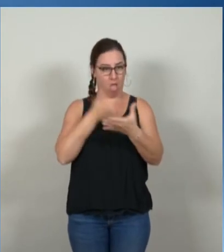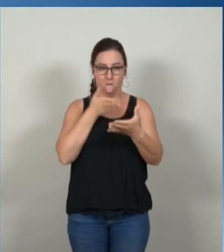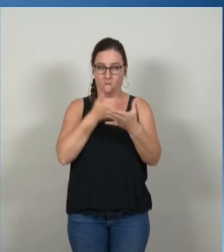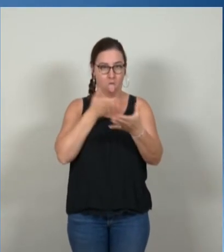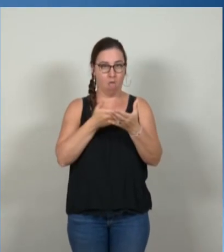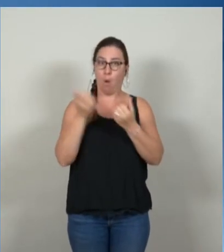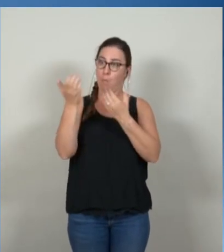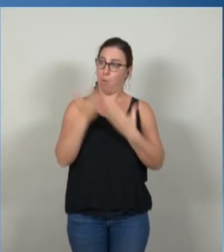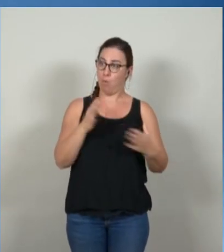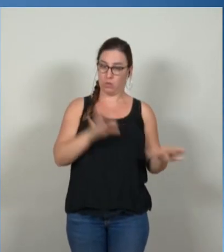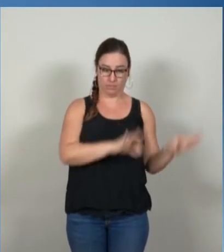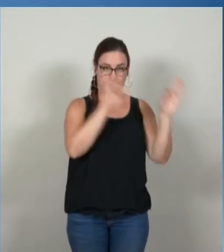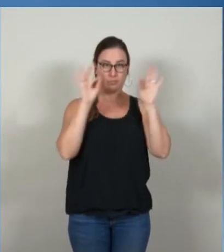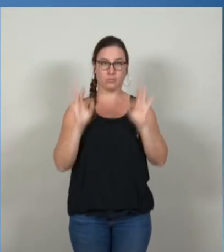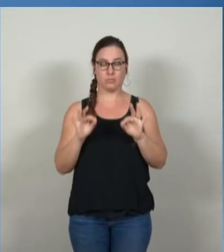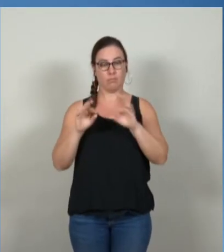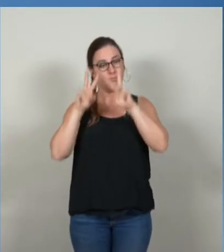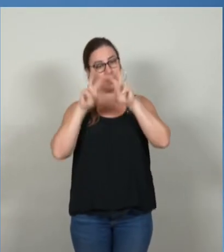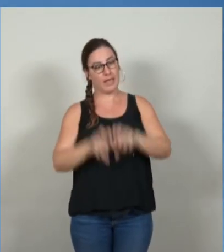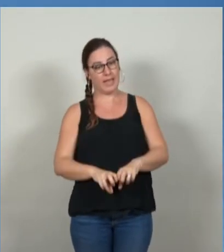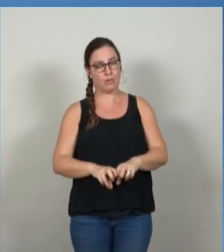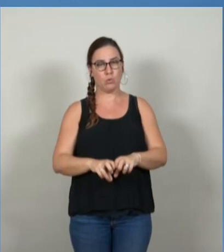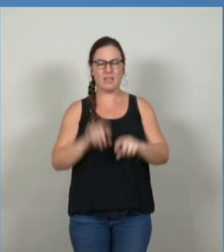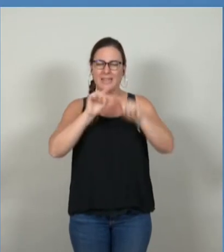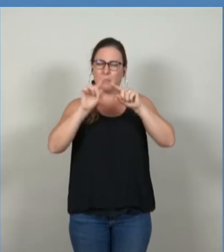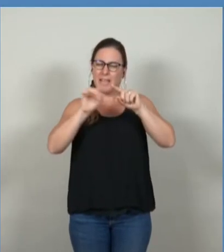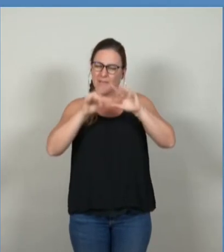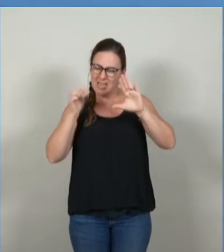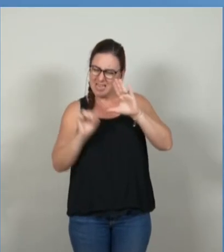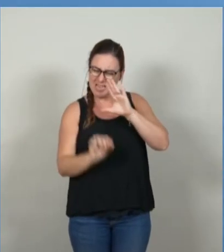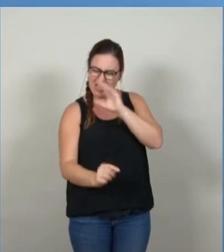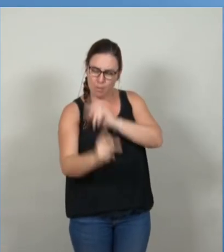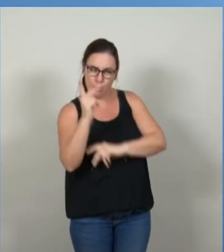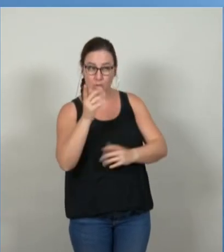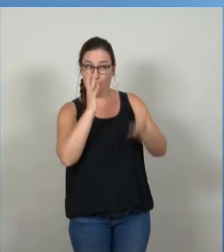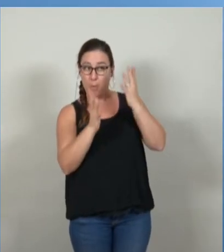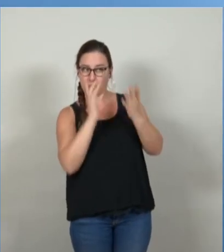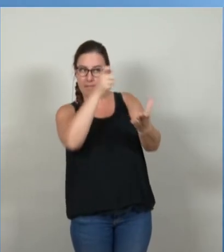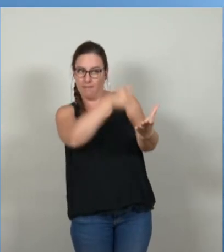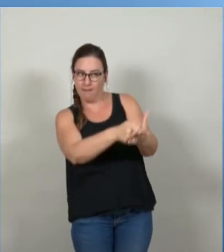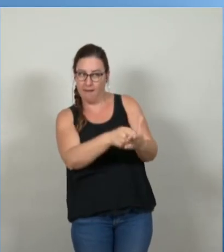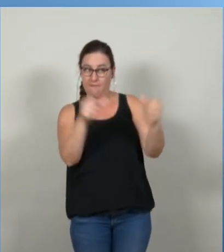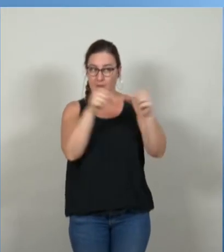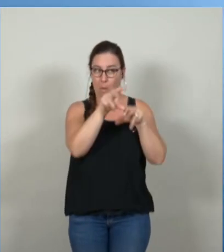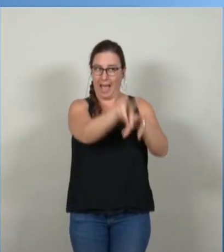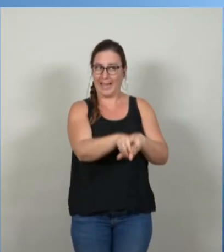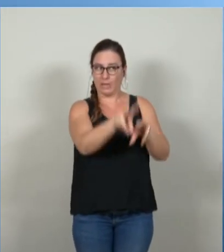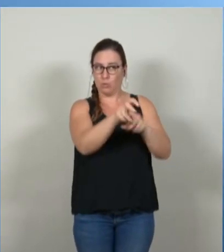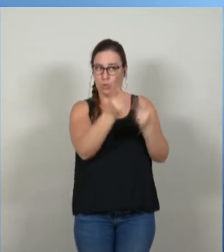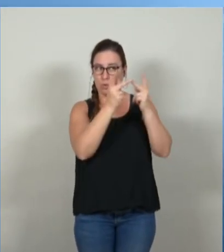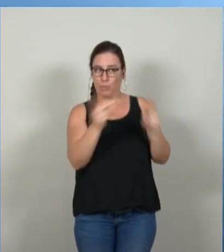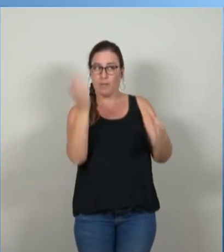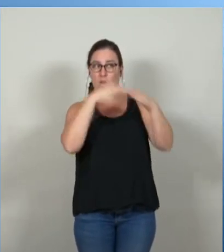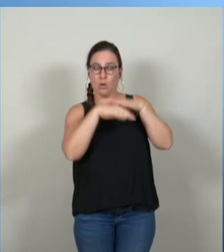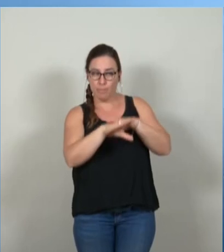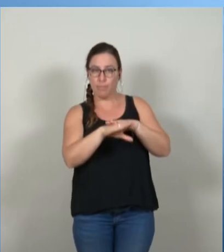proposition je cite d'étudier le plus spécifiquement possible la faisabilité d'installer de l'agriculture urbaine dans